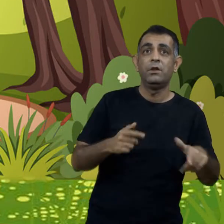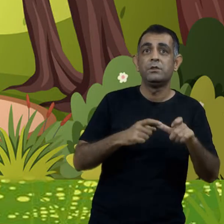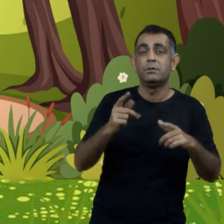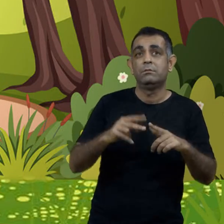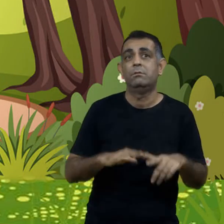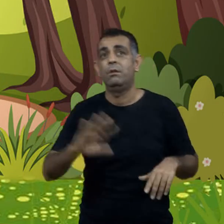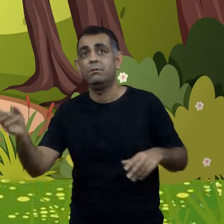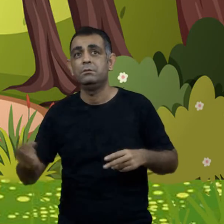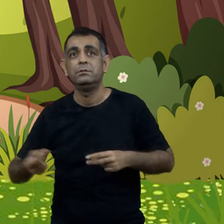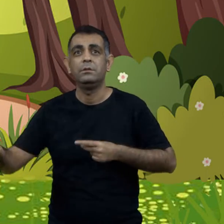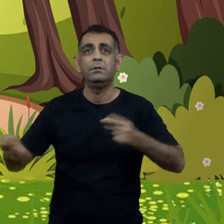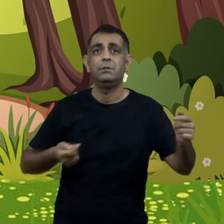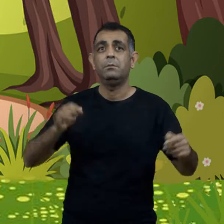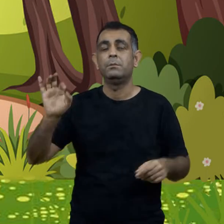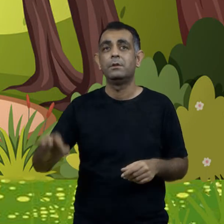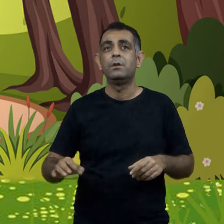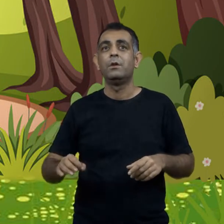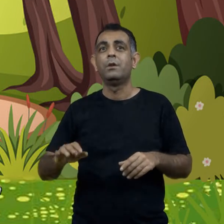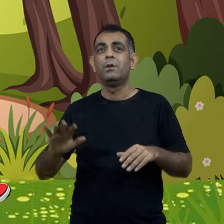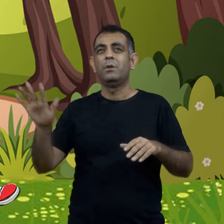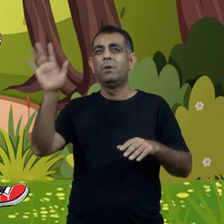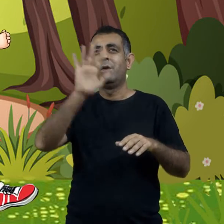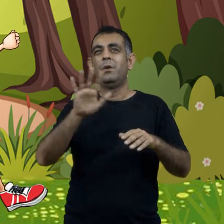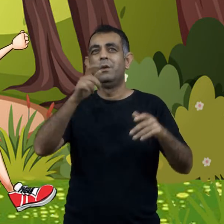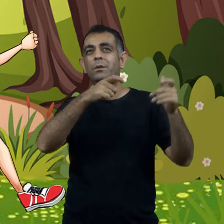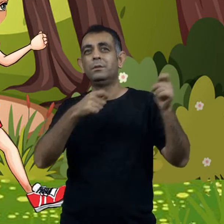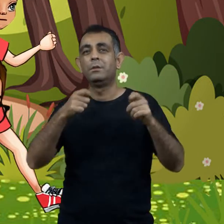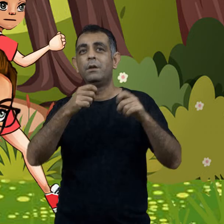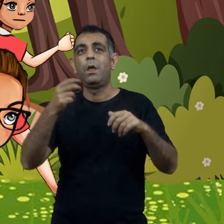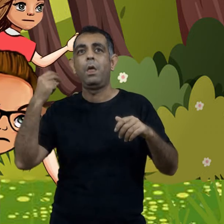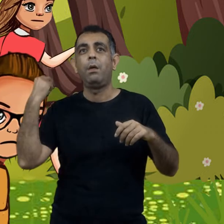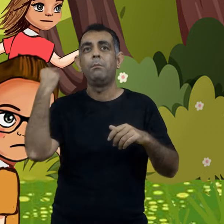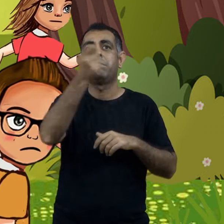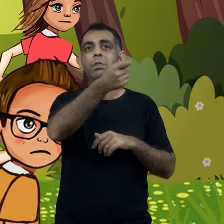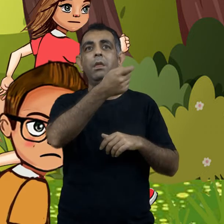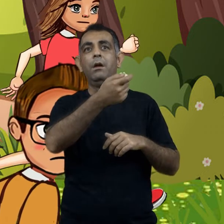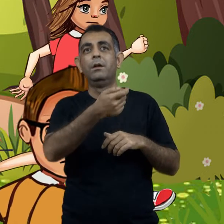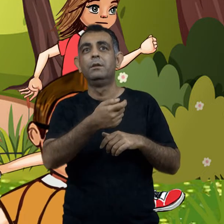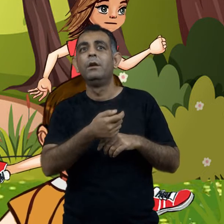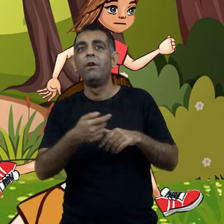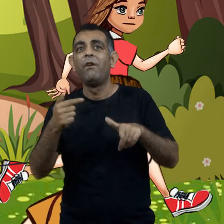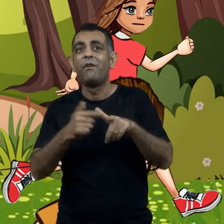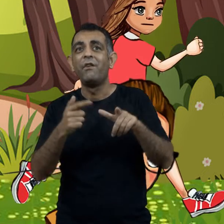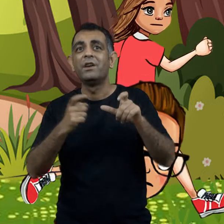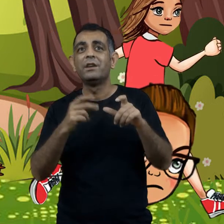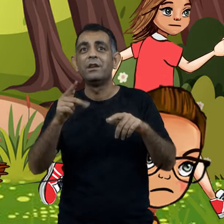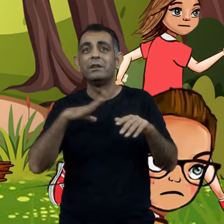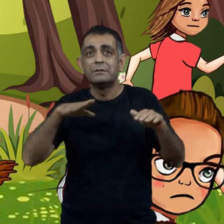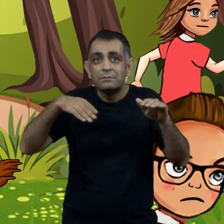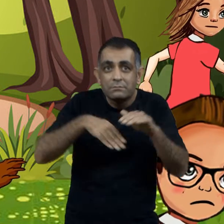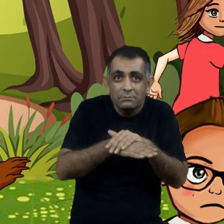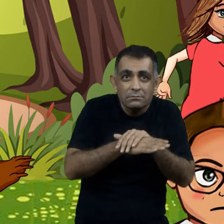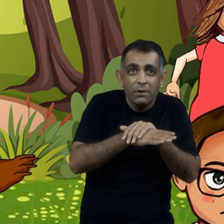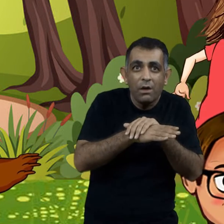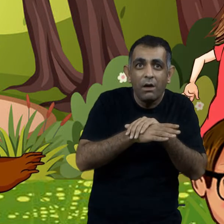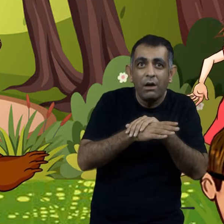tarafa, Şirin bir tarafa doğru kaçmaya başladı. Gökkuşağı uçurtması korkup oradan uzaklaştı. Ferhat